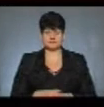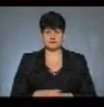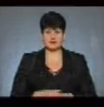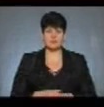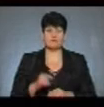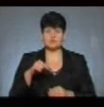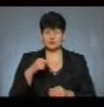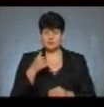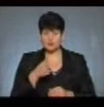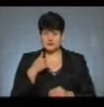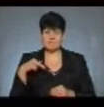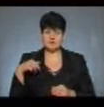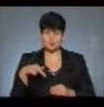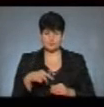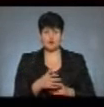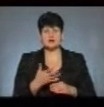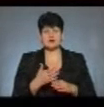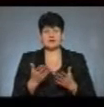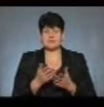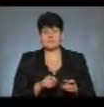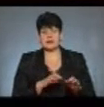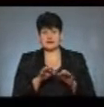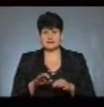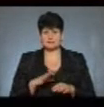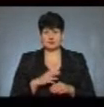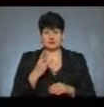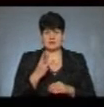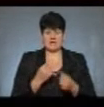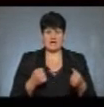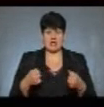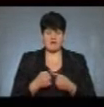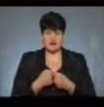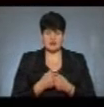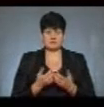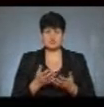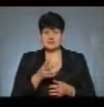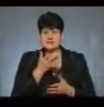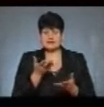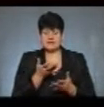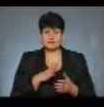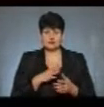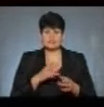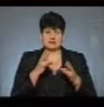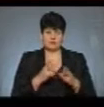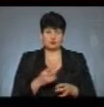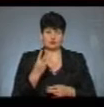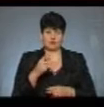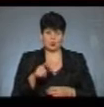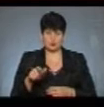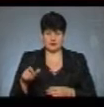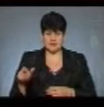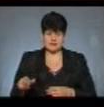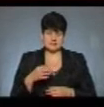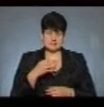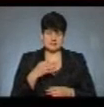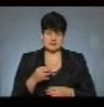Нагадаю, цього року на пішохідному переході, який перенесли, сталося 3 аварії, під час яких травмувалися 3 людей,